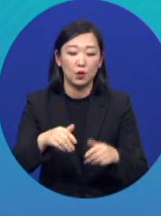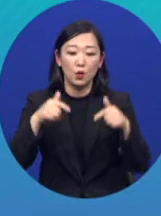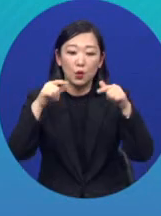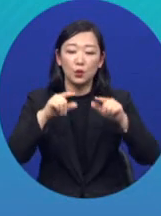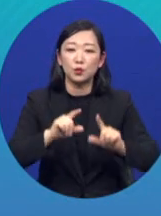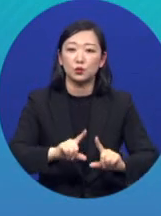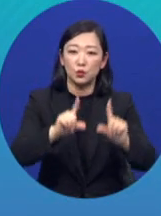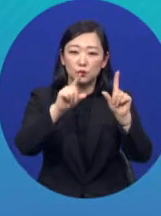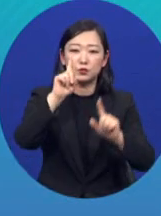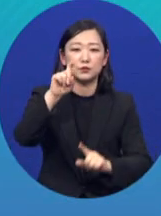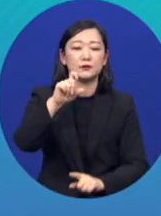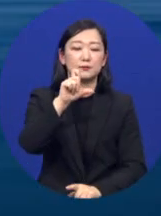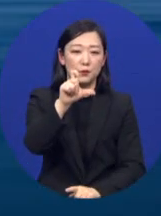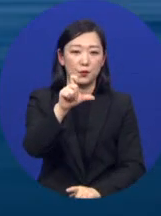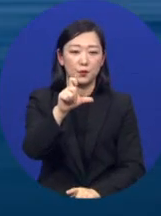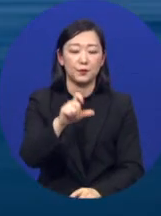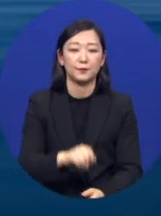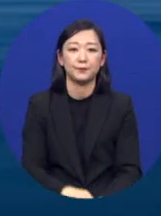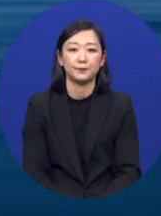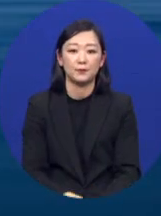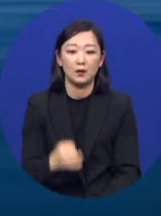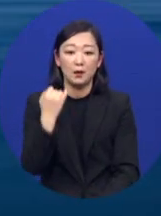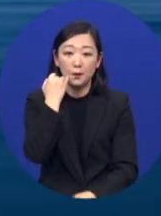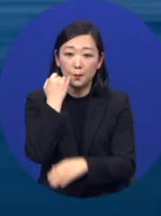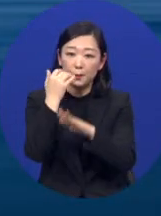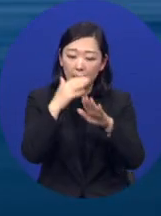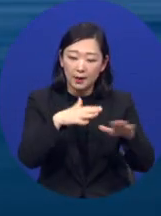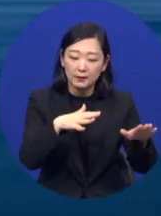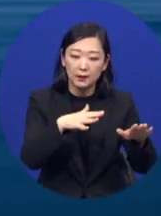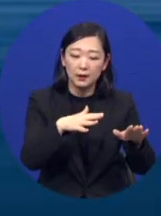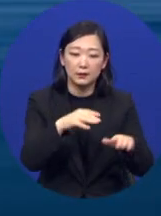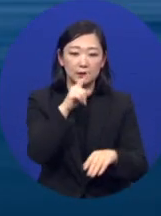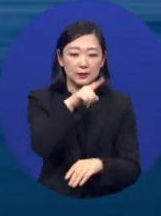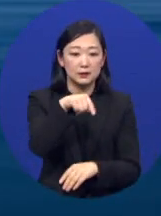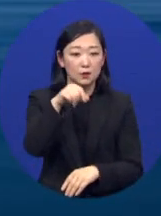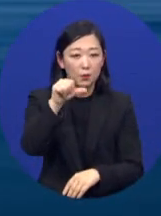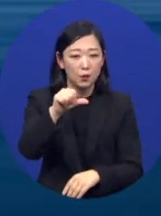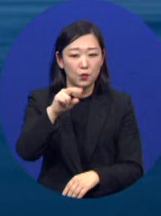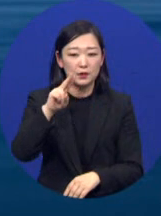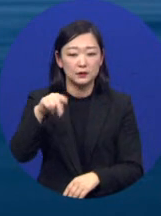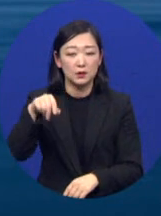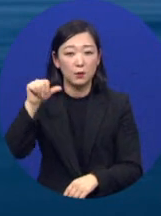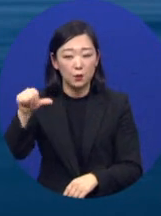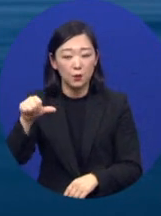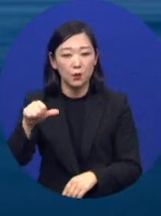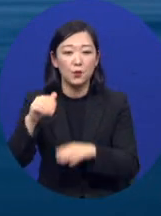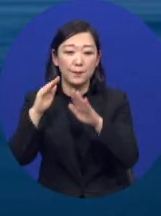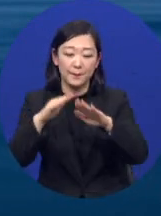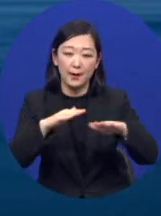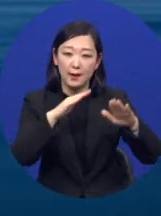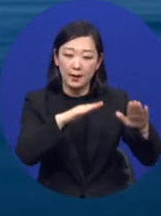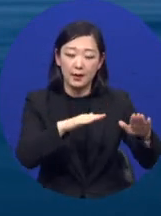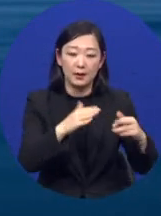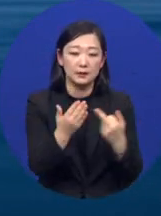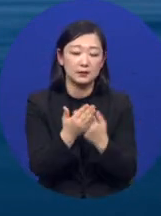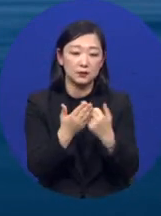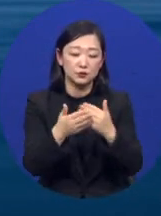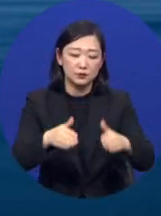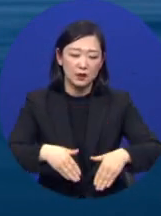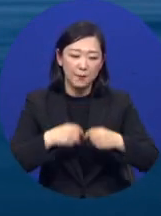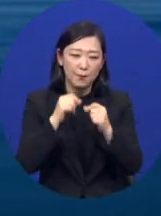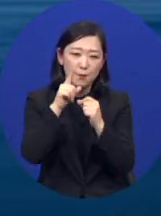동부지역 15도 예상됩니다 바다의 물결은 대부분 1.5에서 2.5m 안팎으로 얘기했는데요 제주